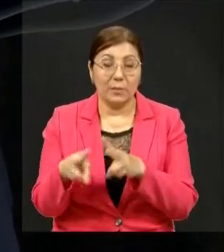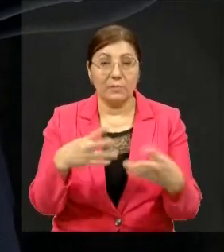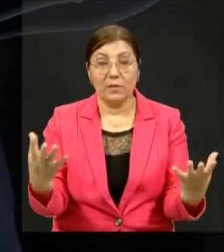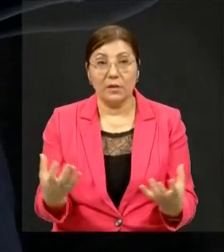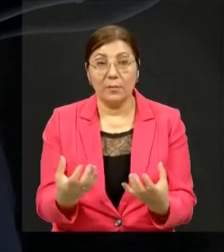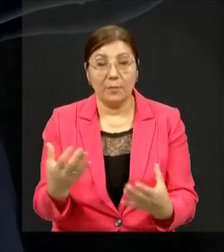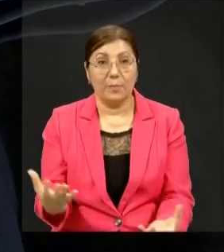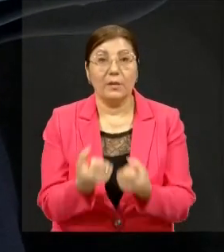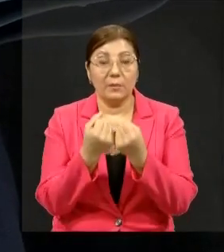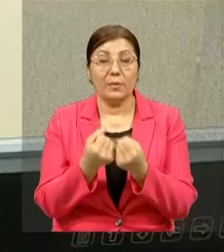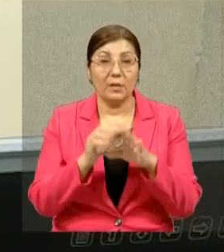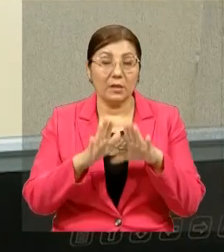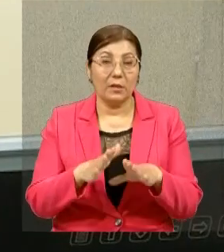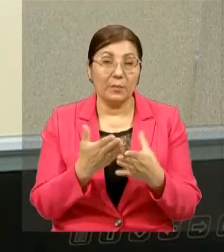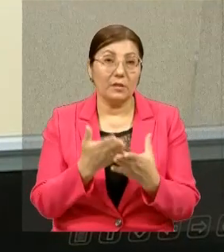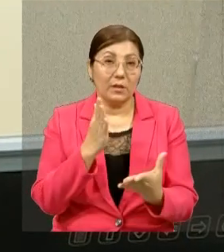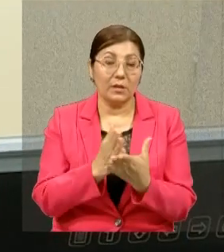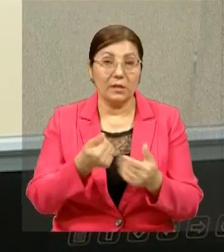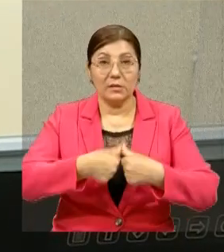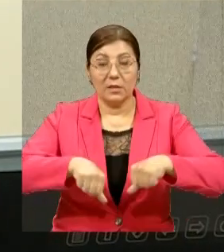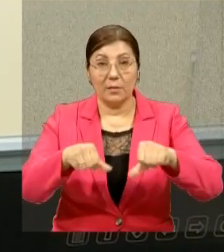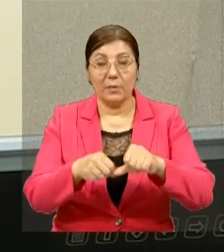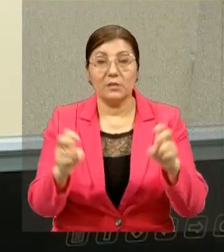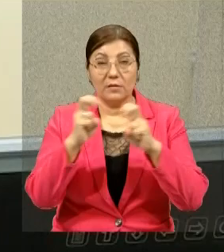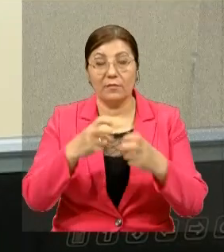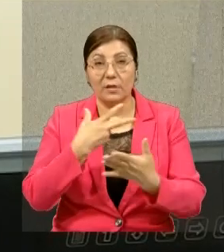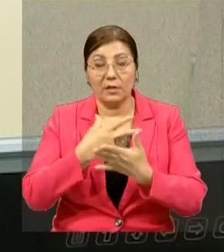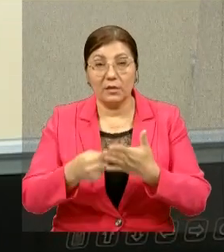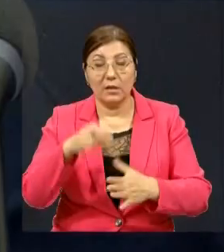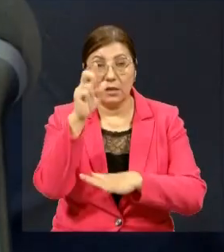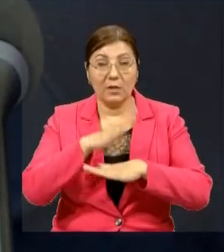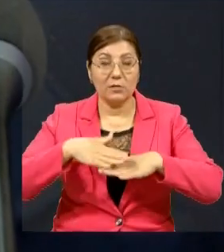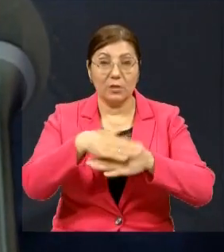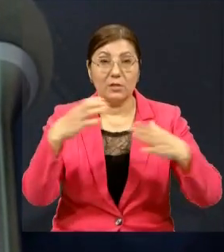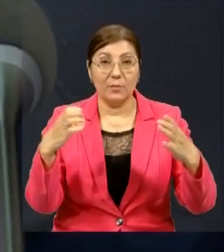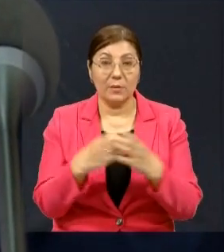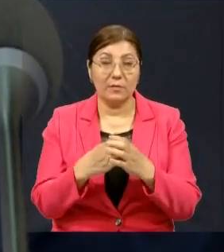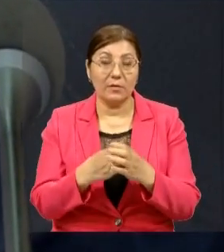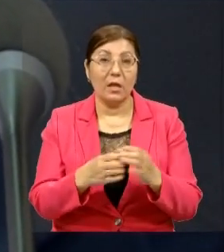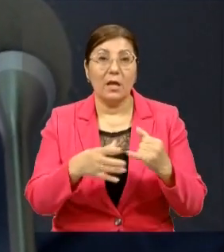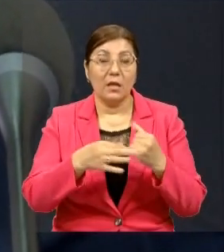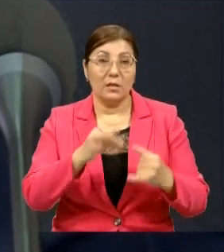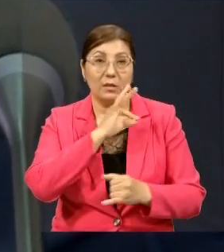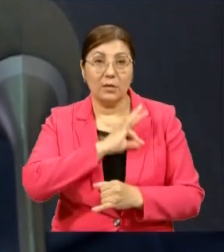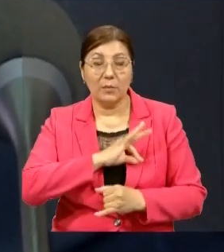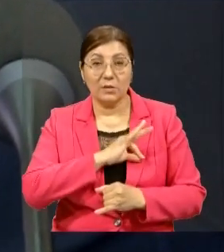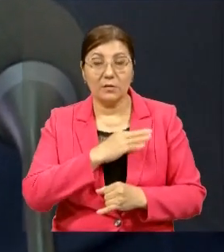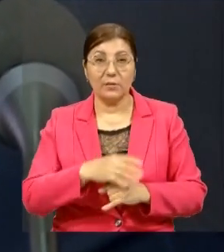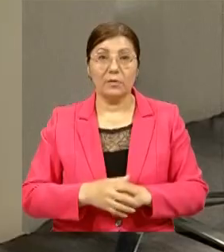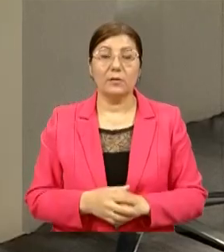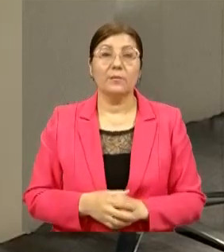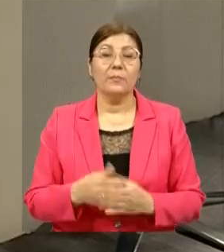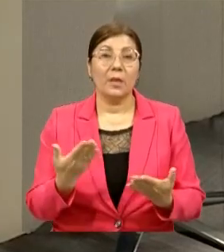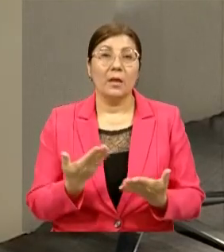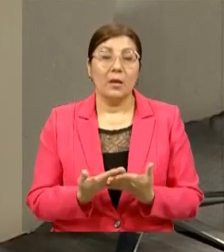местных производителей функционирует комиссия по мониторингу закупок государственных органов недропользователей и инфраструктурных